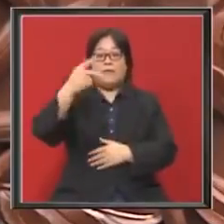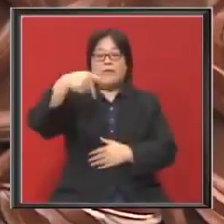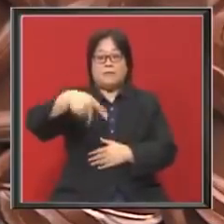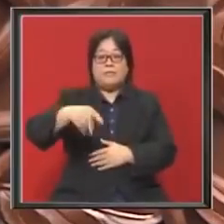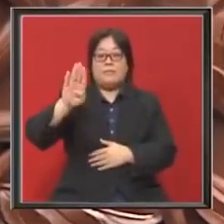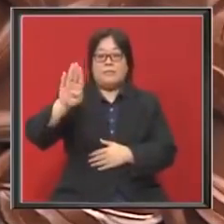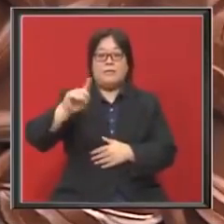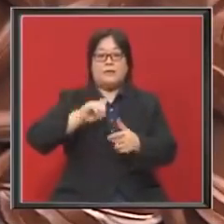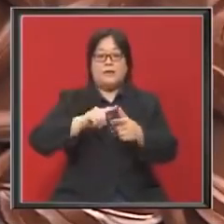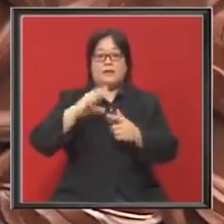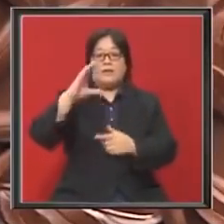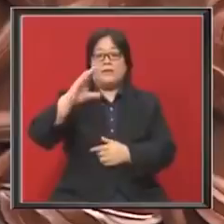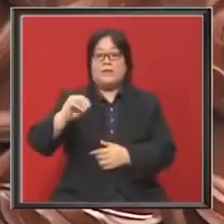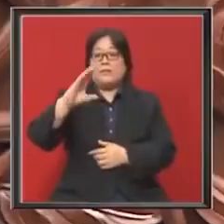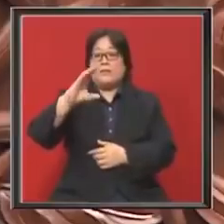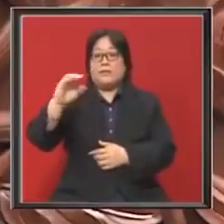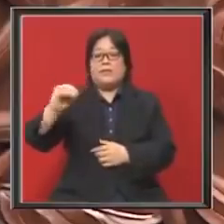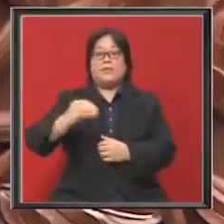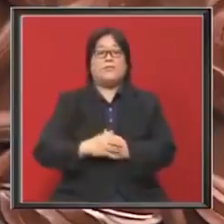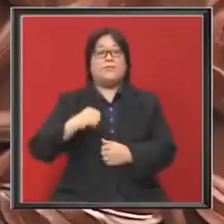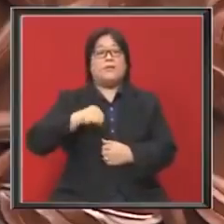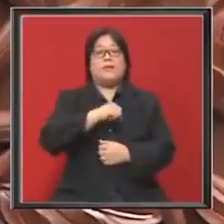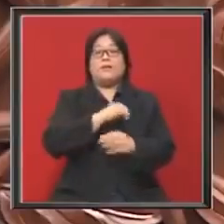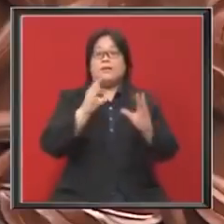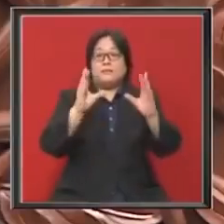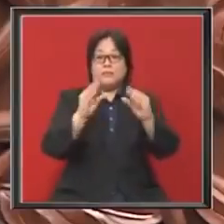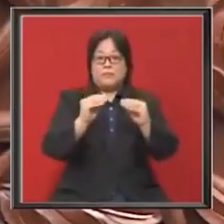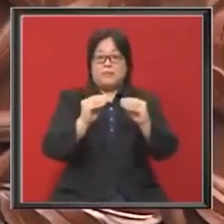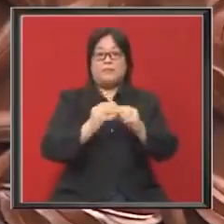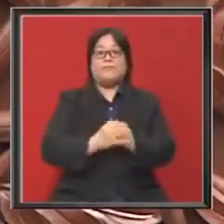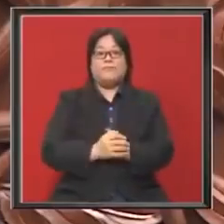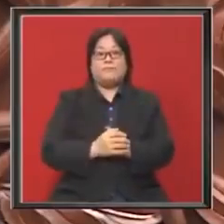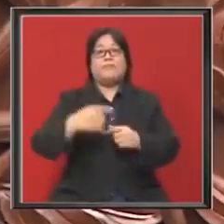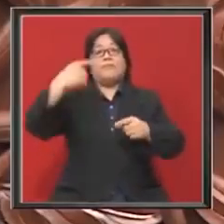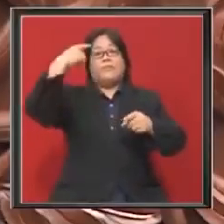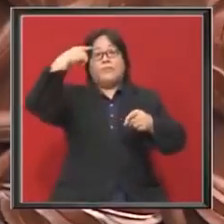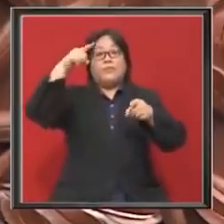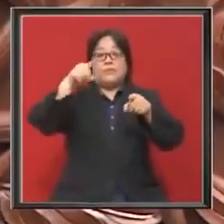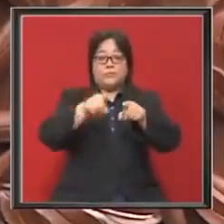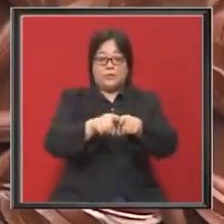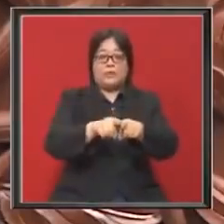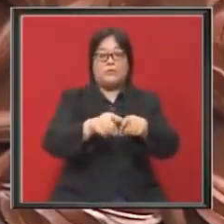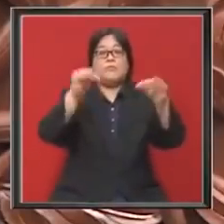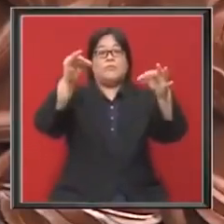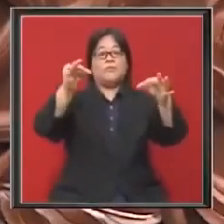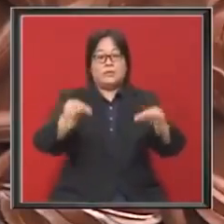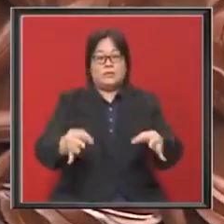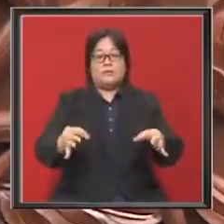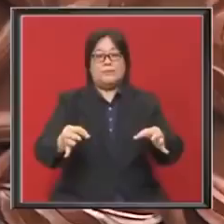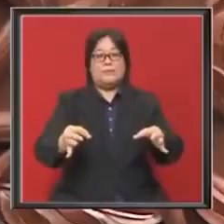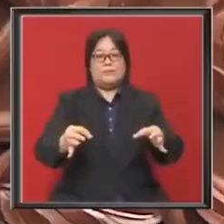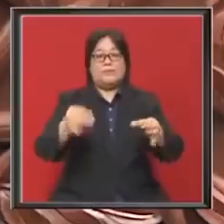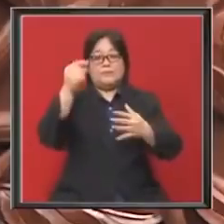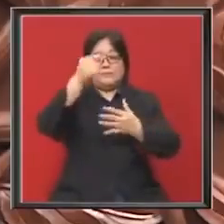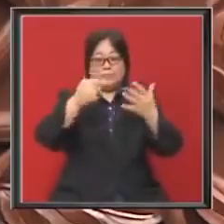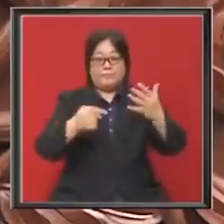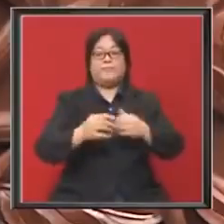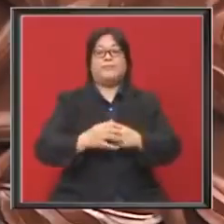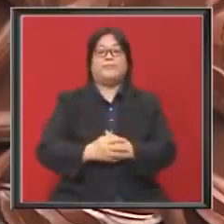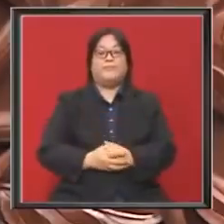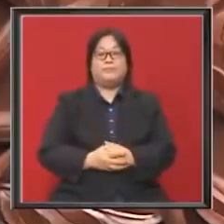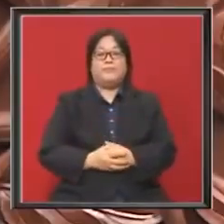ataupun CSO Alwi surat tersebut telah bersetuju dengan keputusan-keputusan seperti